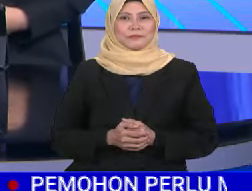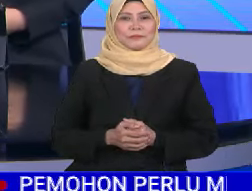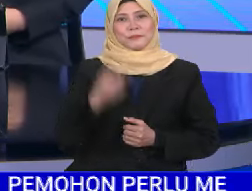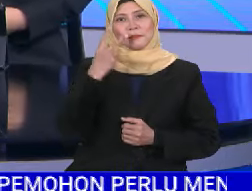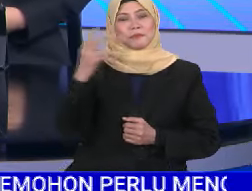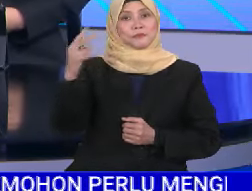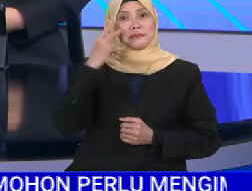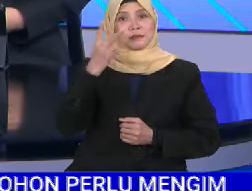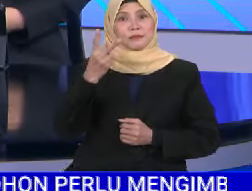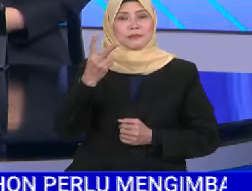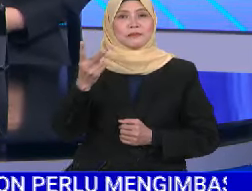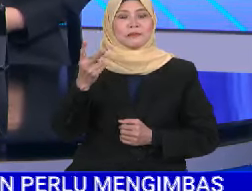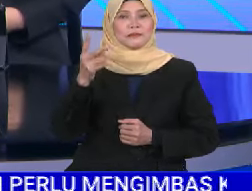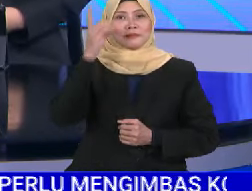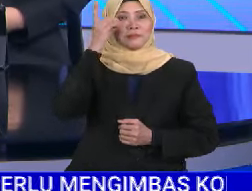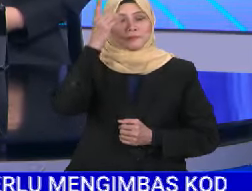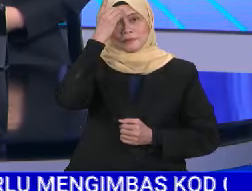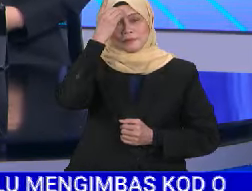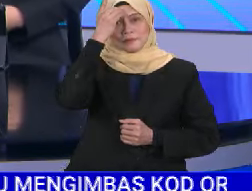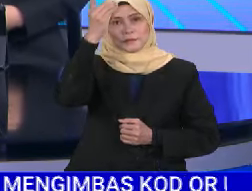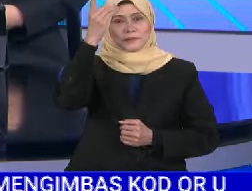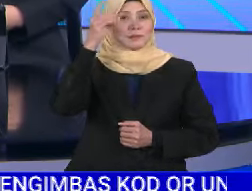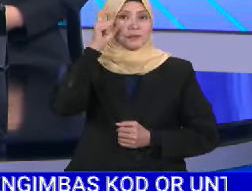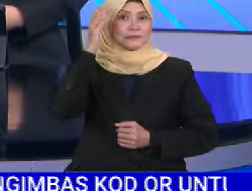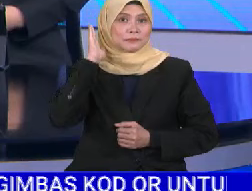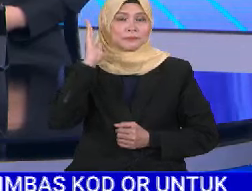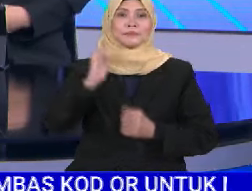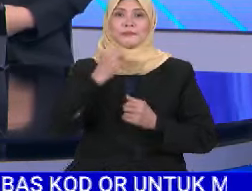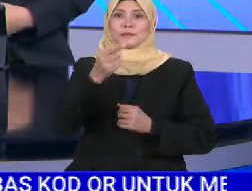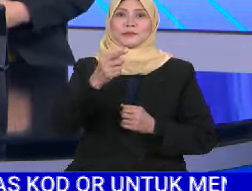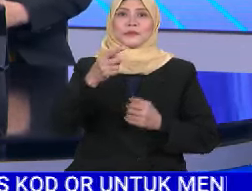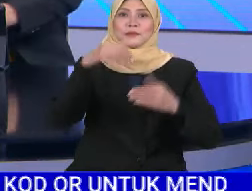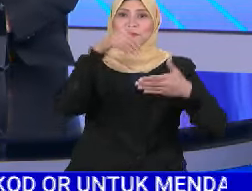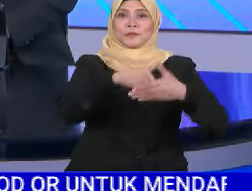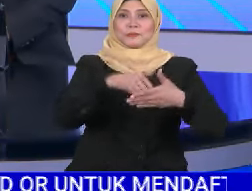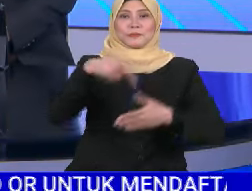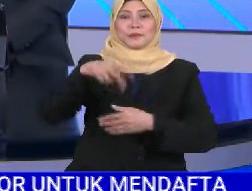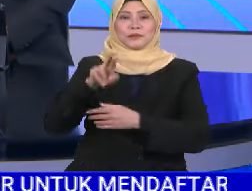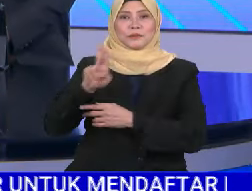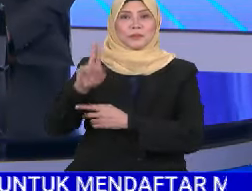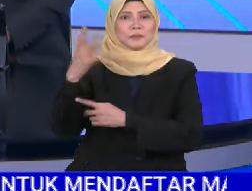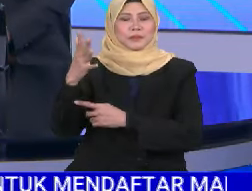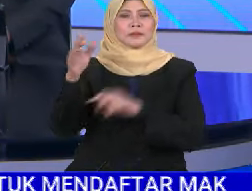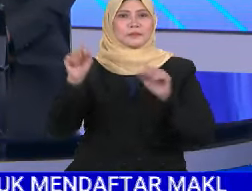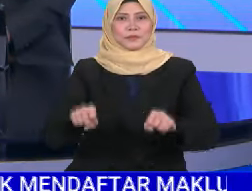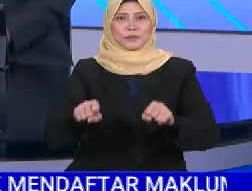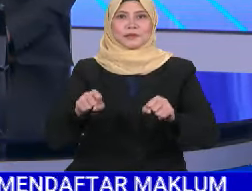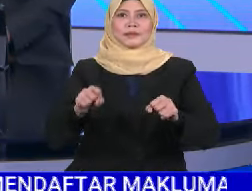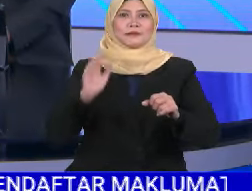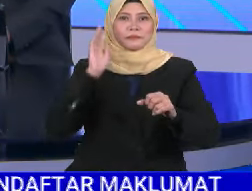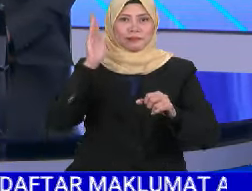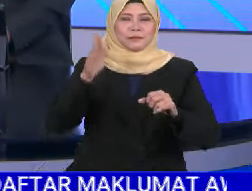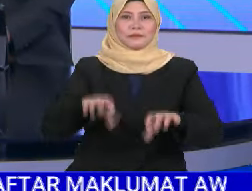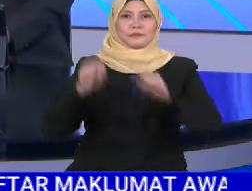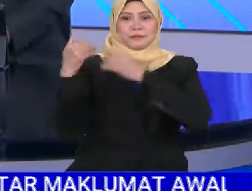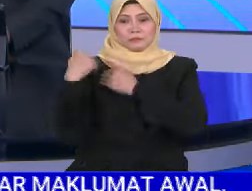Pandangan Perdana Menteri Dato' Sri Ismail Sabri Yaakob bahawa pilihan raya umum ke-15 PRU15 boleh diadakan sekiranya isu kebajikan